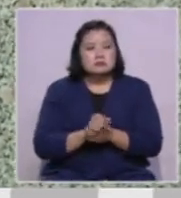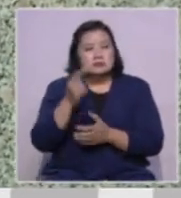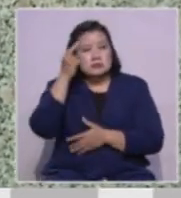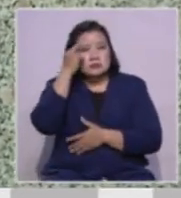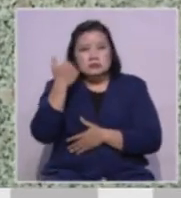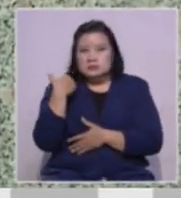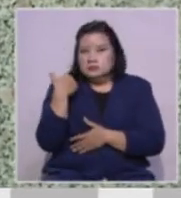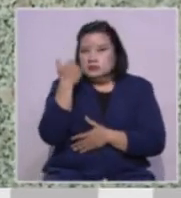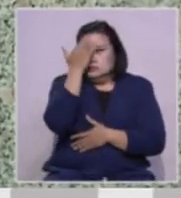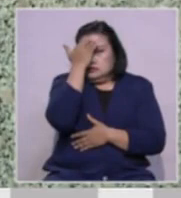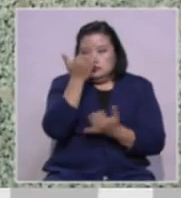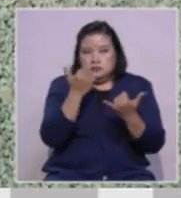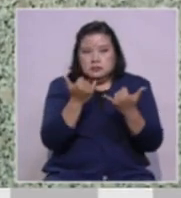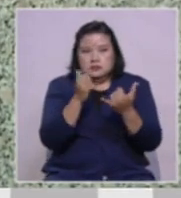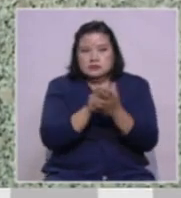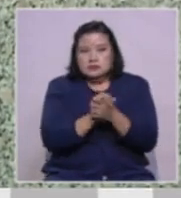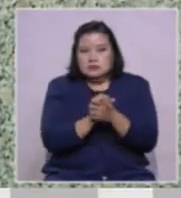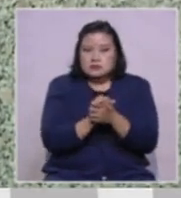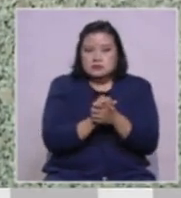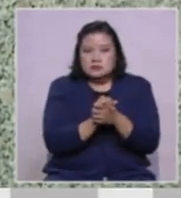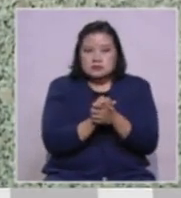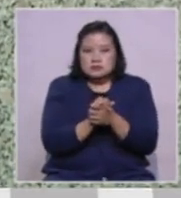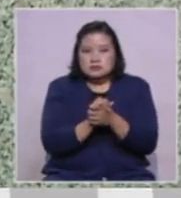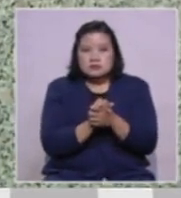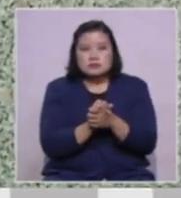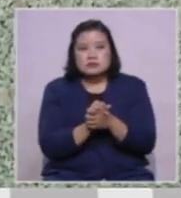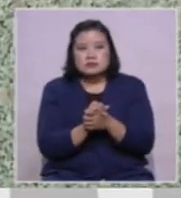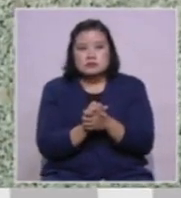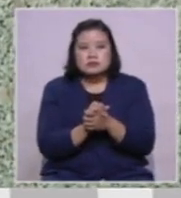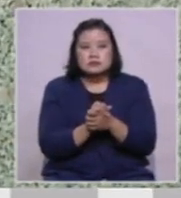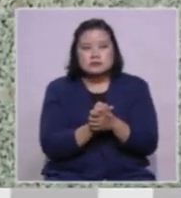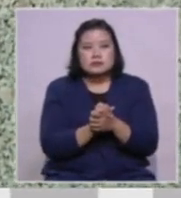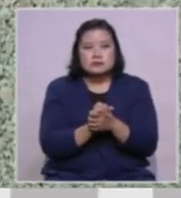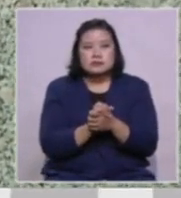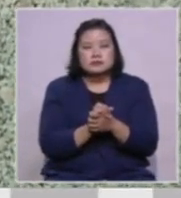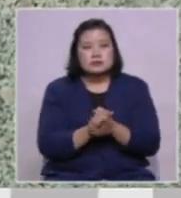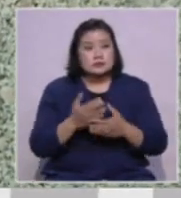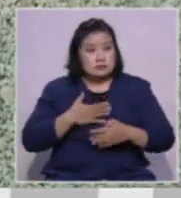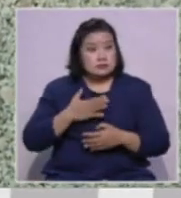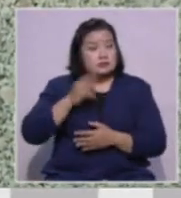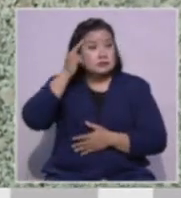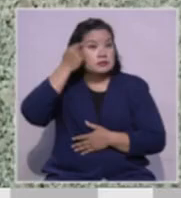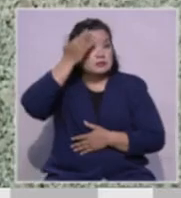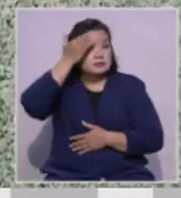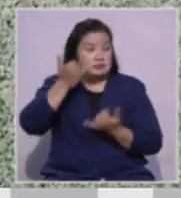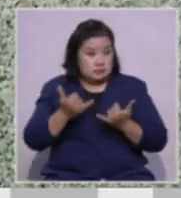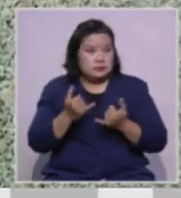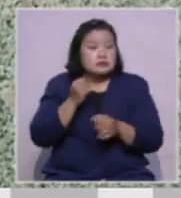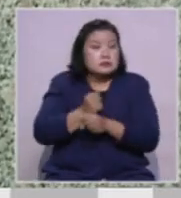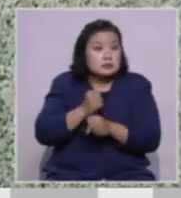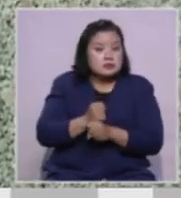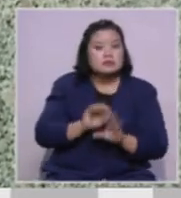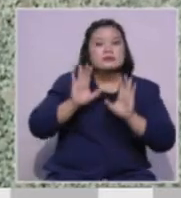คิดว่าได้คิดว่าได้ประโยชน์มากกว่าที่เสียประโยชน์นะ ใน แง่นี้ ครับ แต่เรายังไม่รู้นะว่ามอบหมายภารกิจอะไรให้